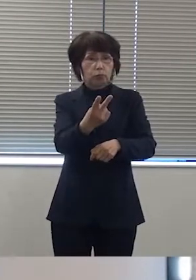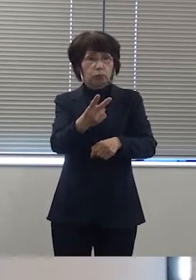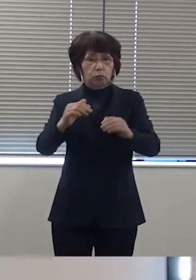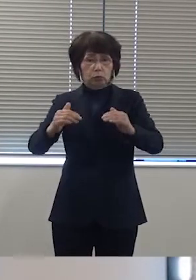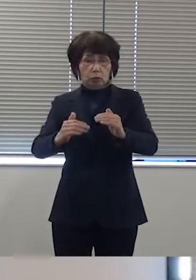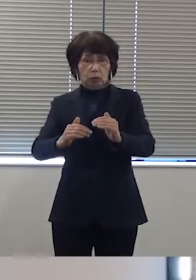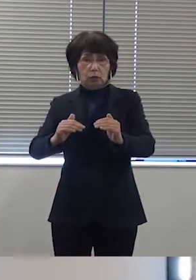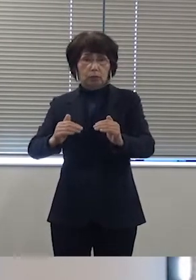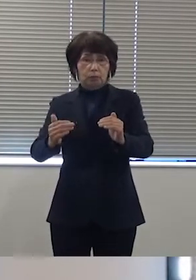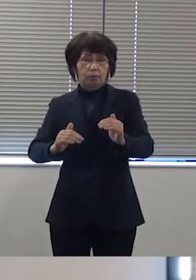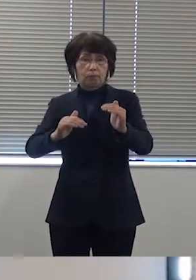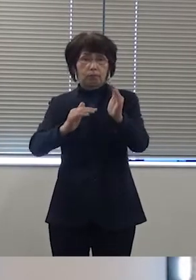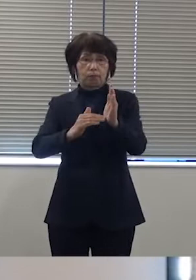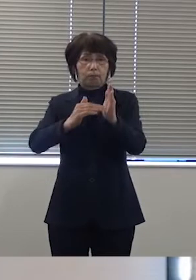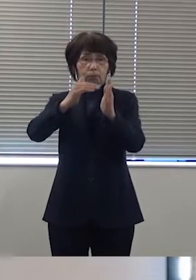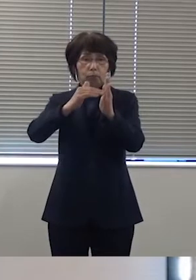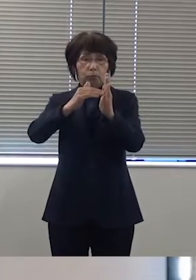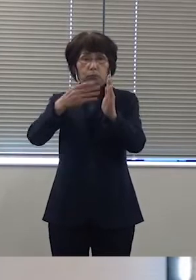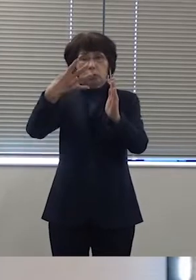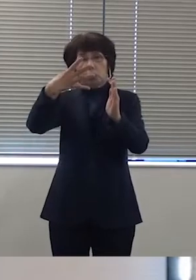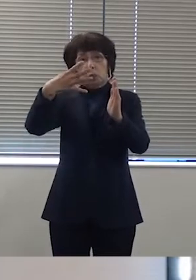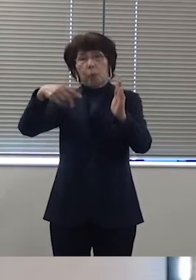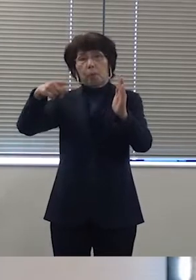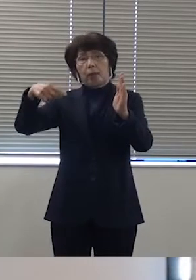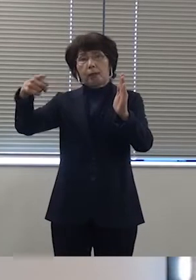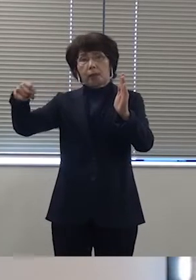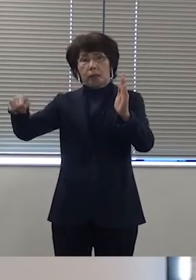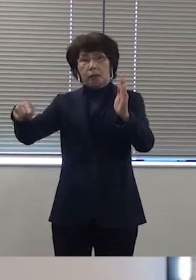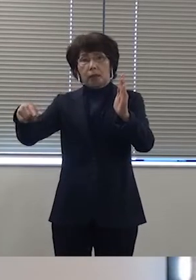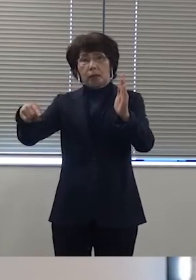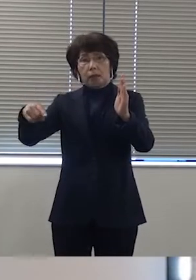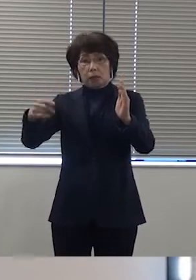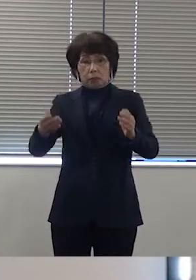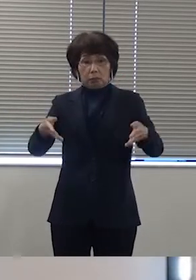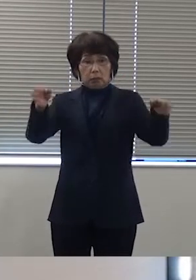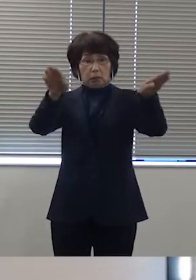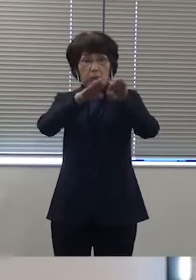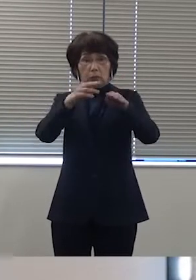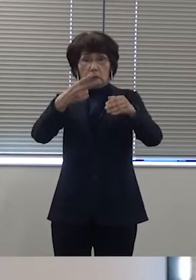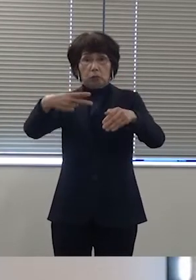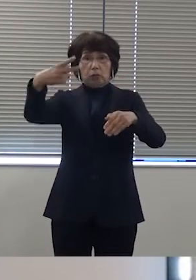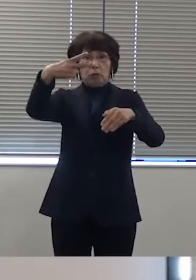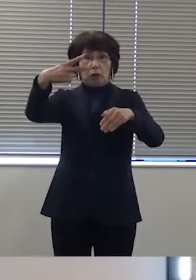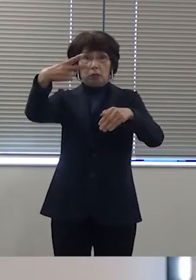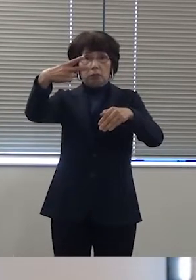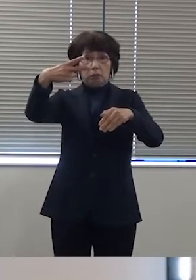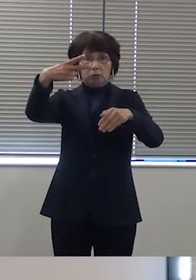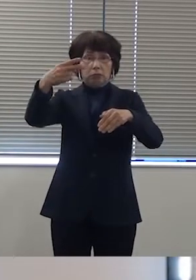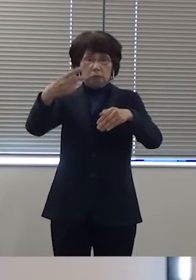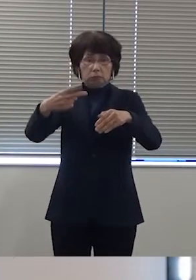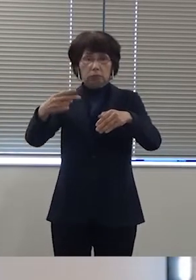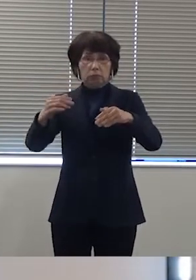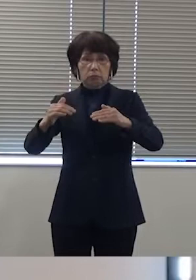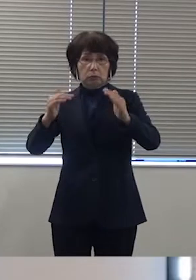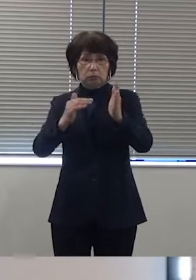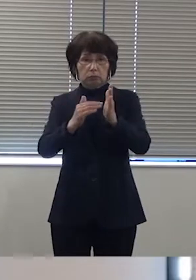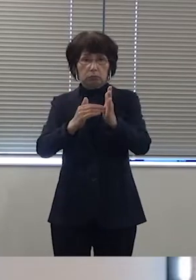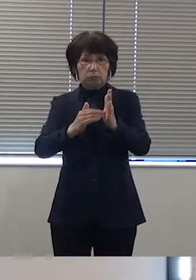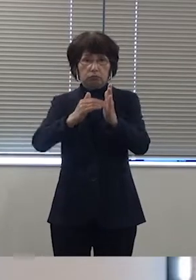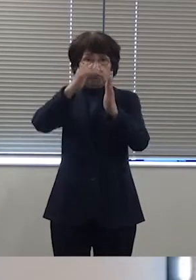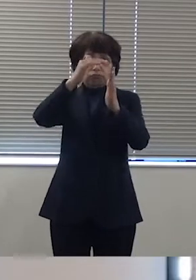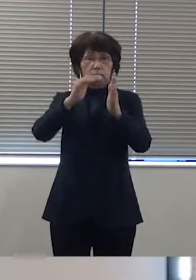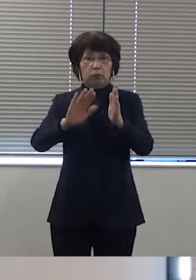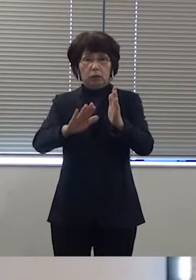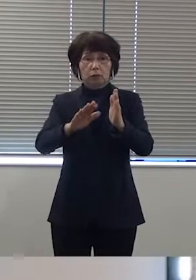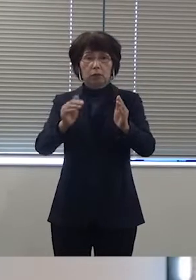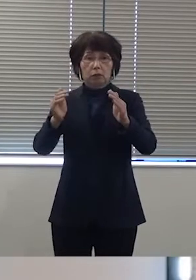ますので、2階の天井ぐらいまで下手すると思うので、移転を計画をしております。でこちらが仮木の浄水